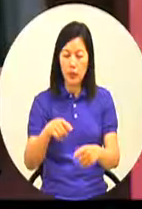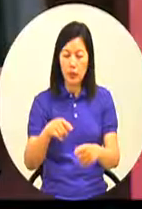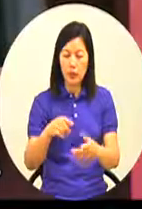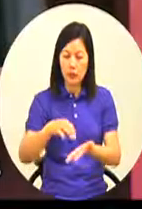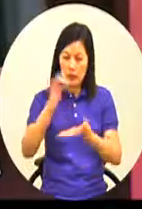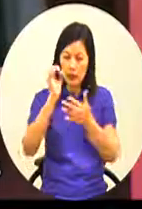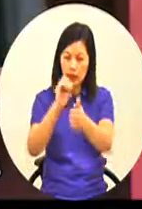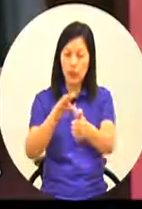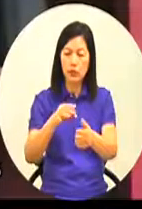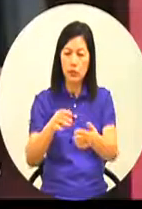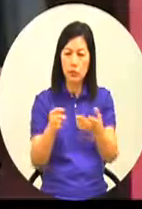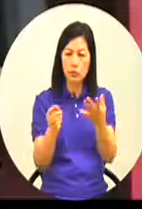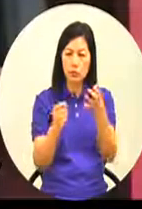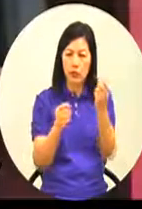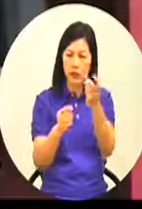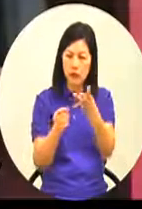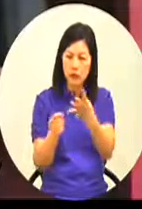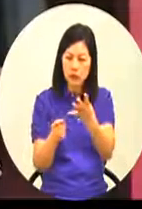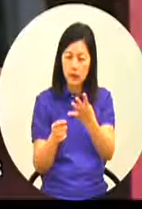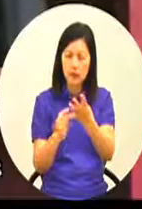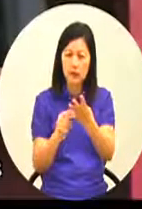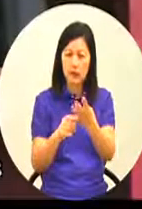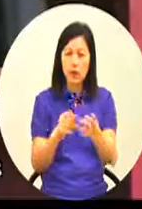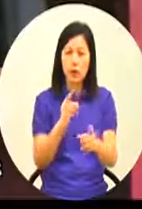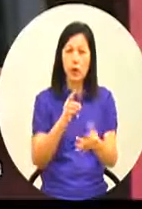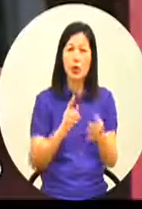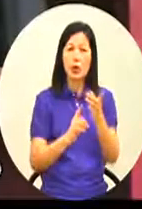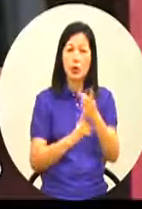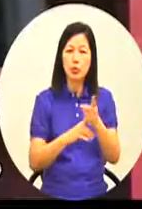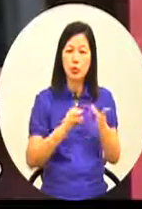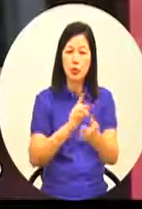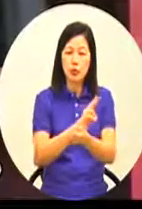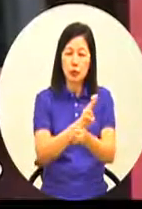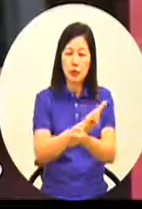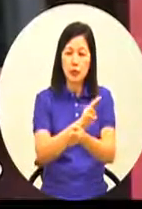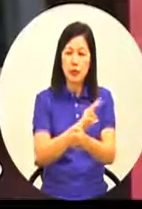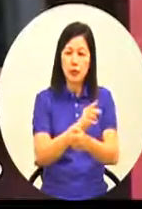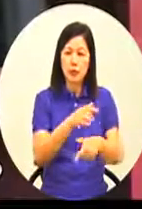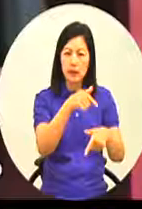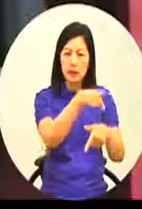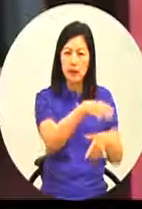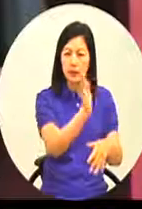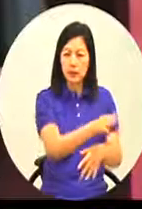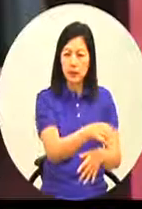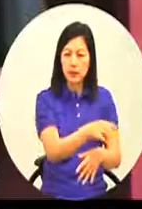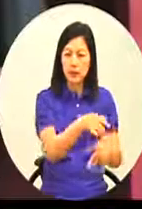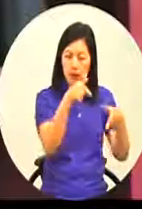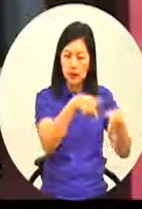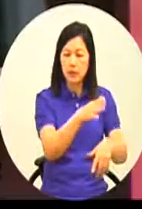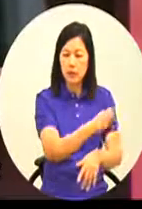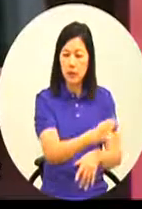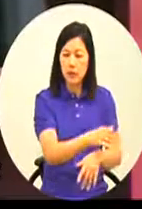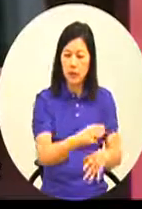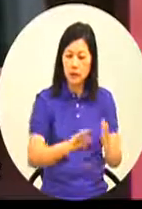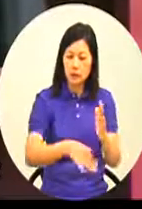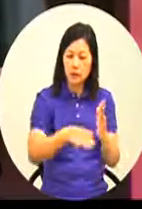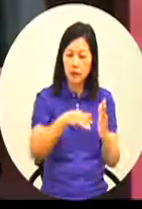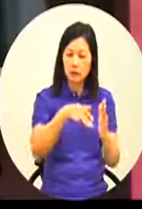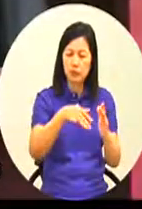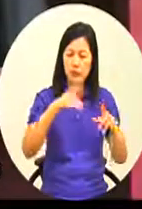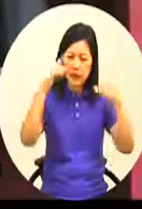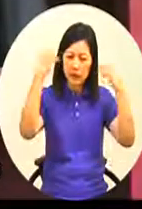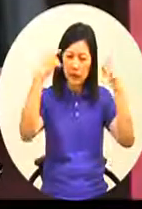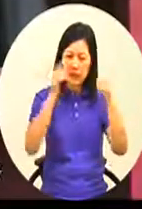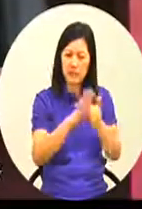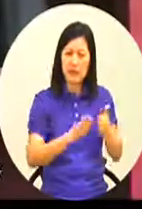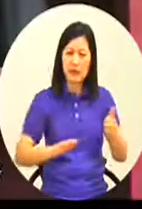是竹林公园就是竹林那一块区域的西侧经常会连日积水，那常常会引发